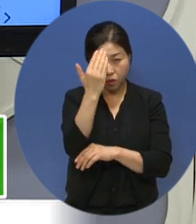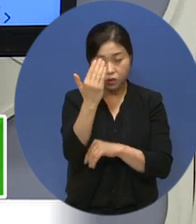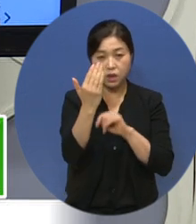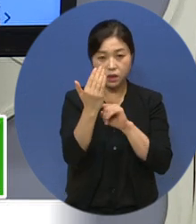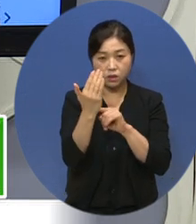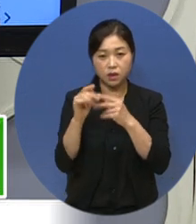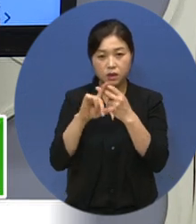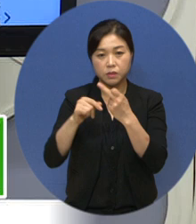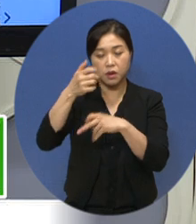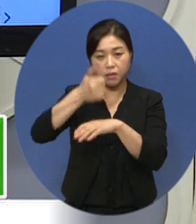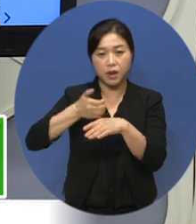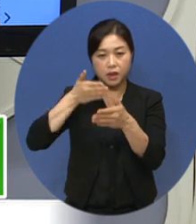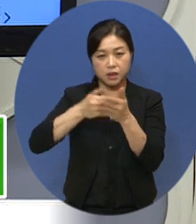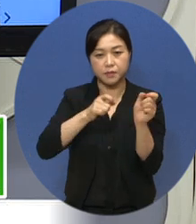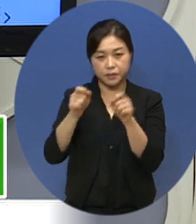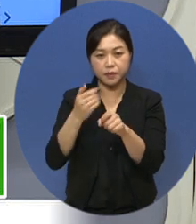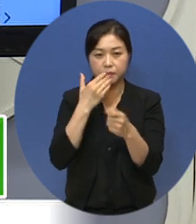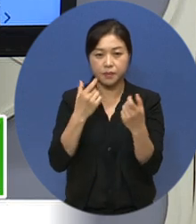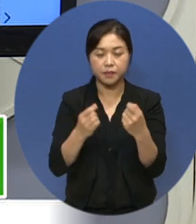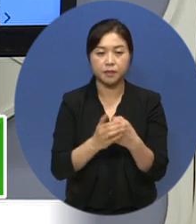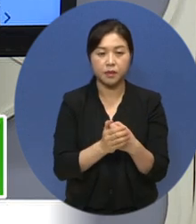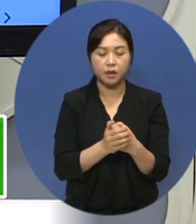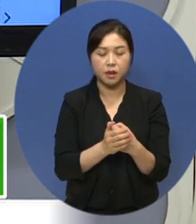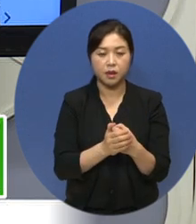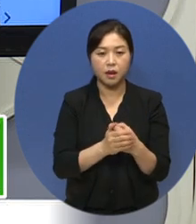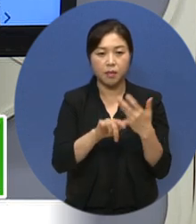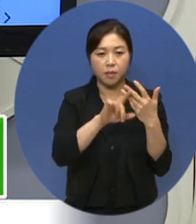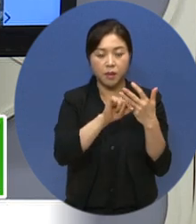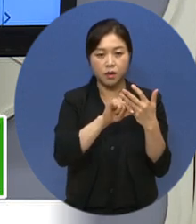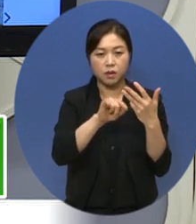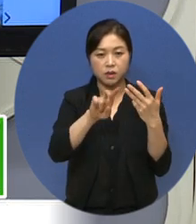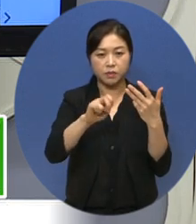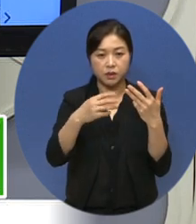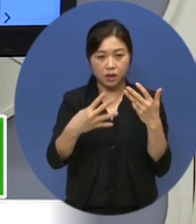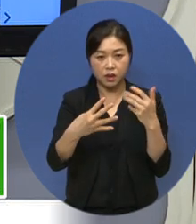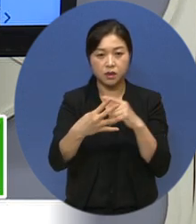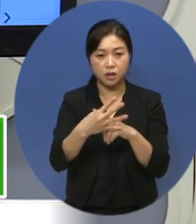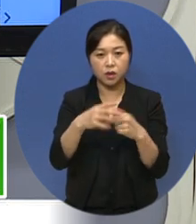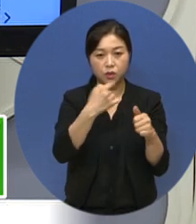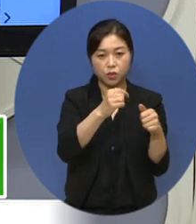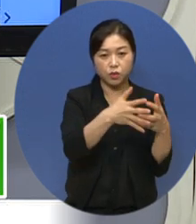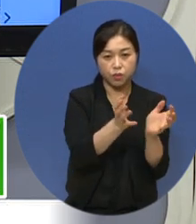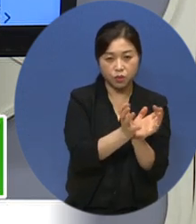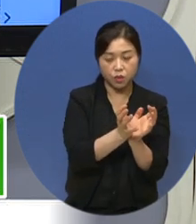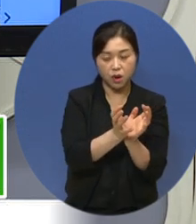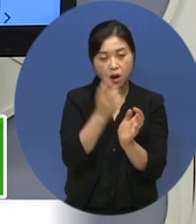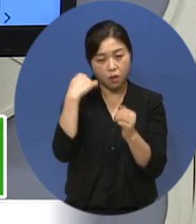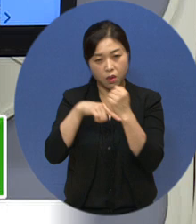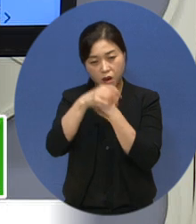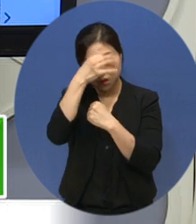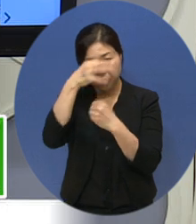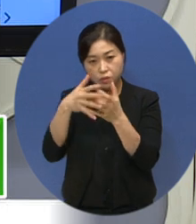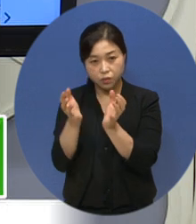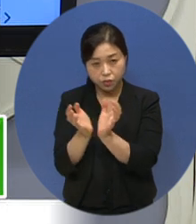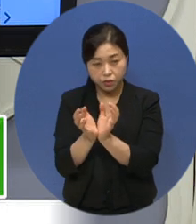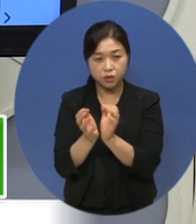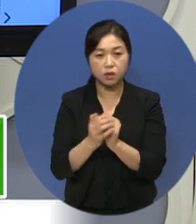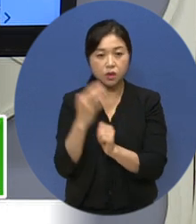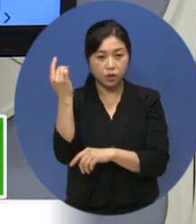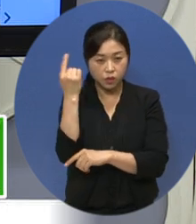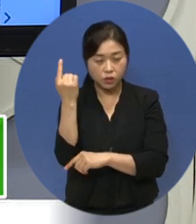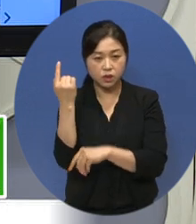됩니다 지난 24일 교육부와 과학기술 정보통신부는 통신 3사와 협력해